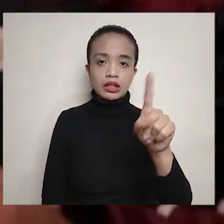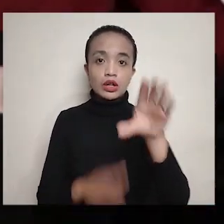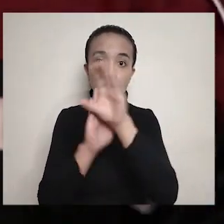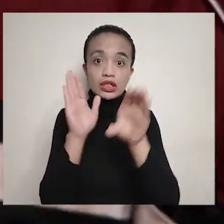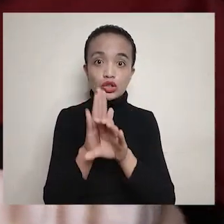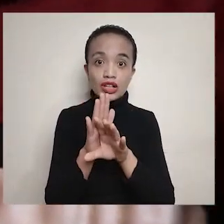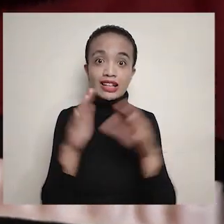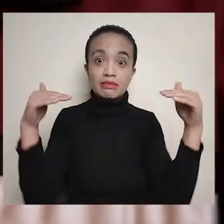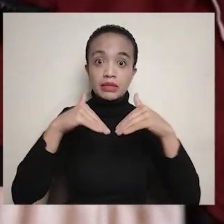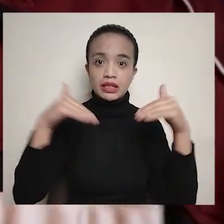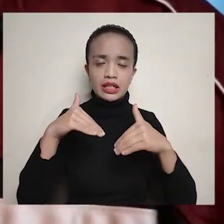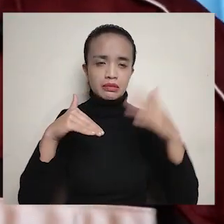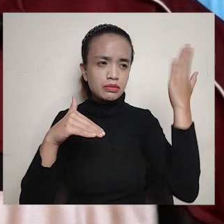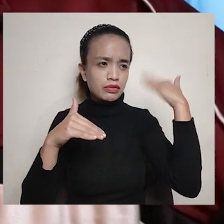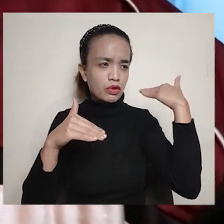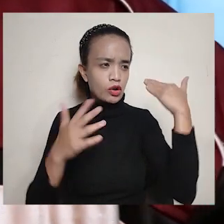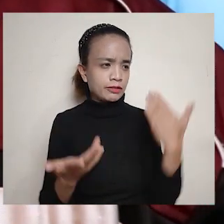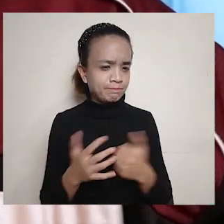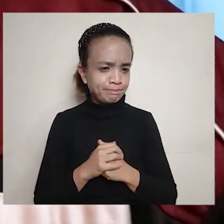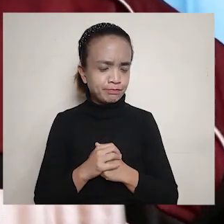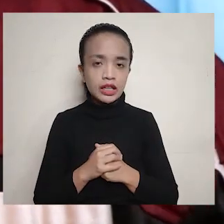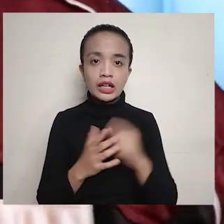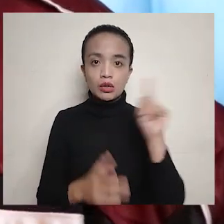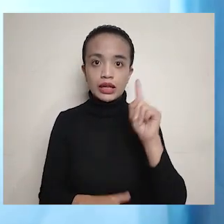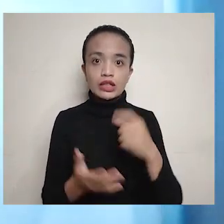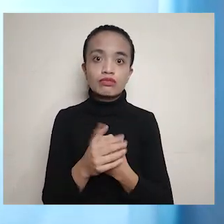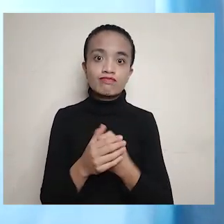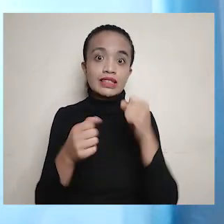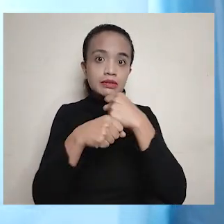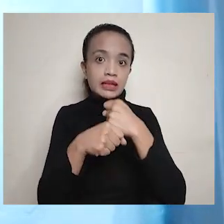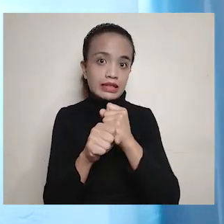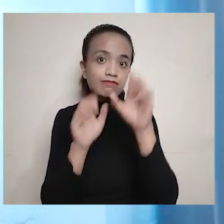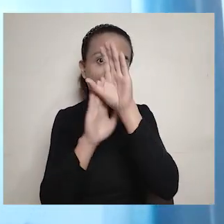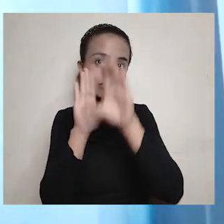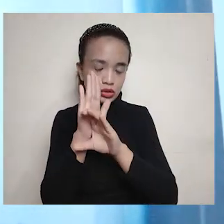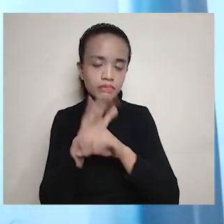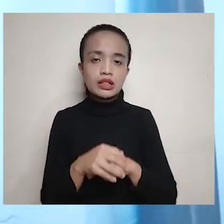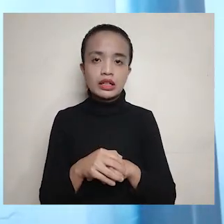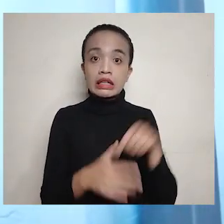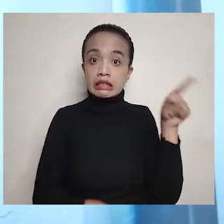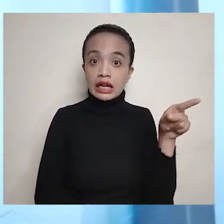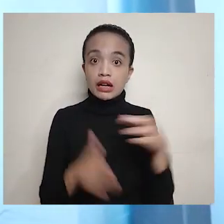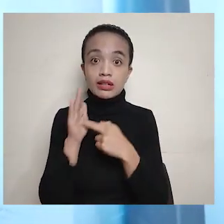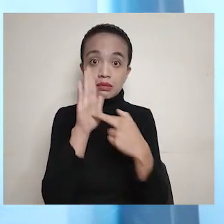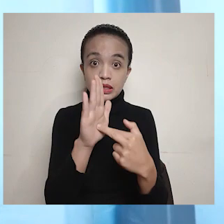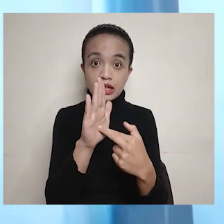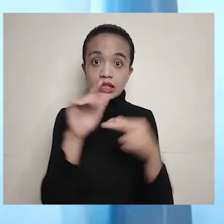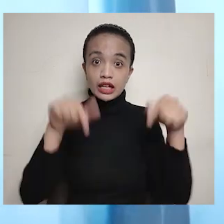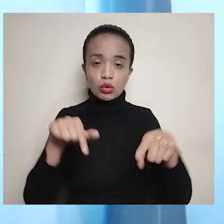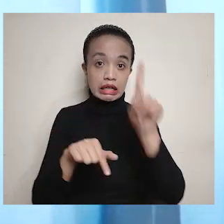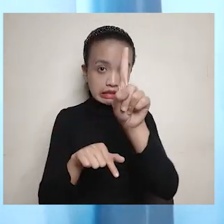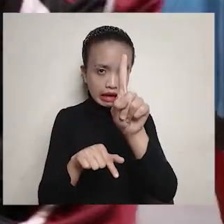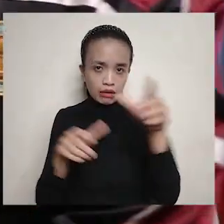yung nagpanday nung ating saligang batas. No? He represented the Lone District